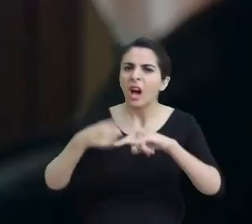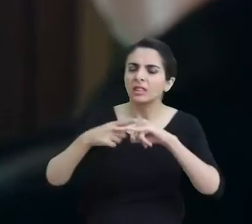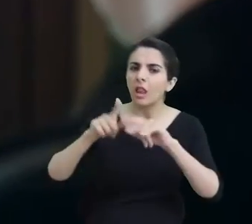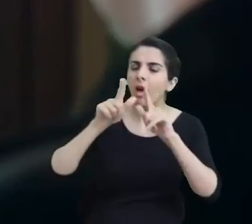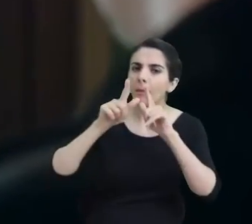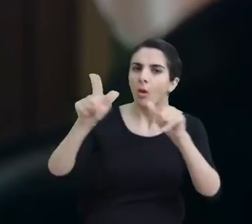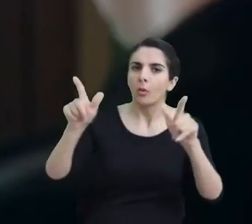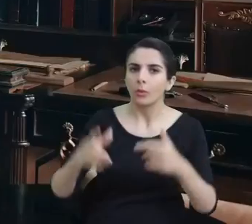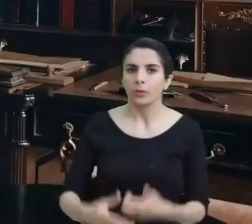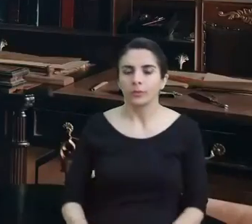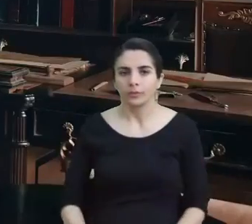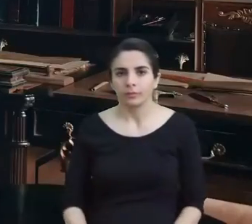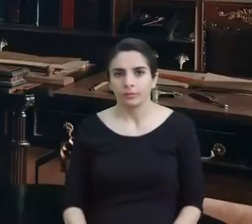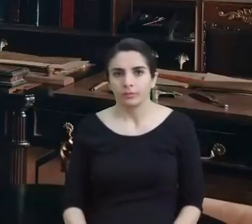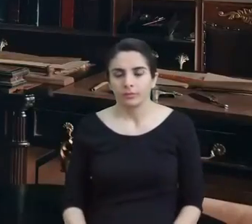Hasan!